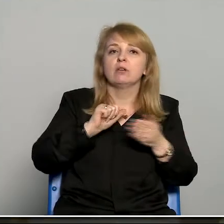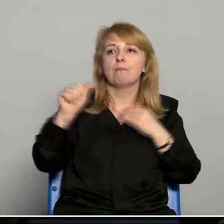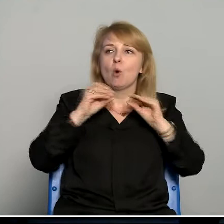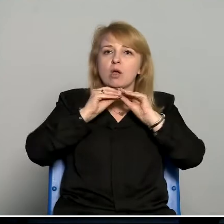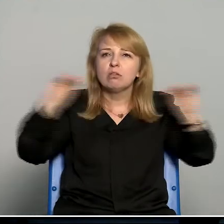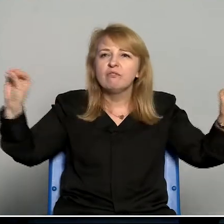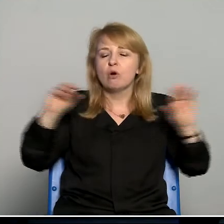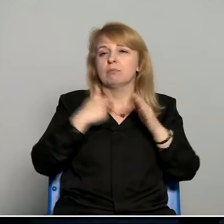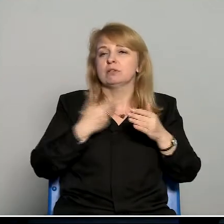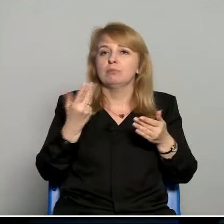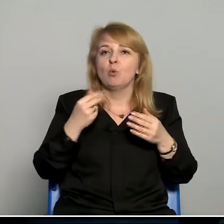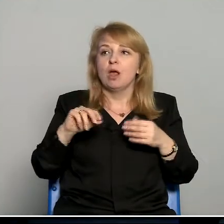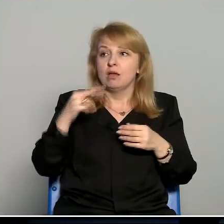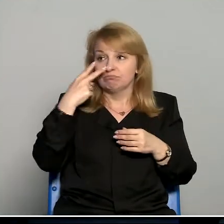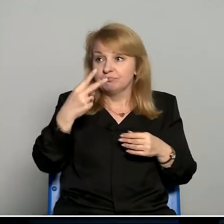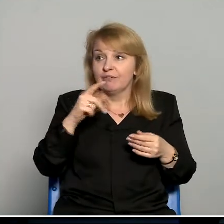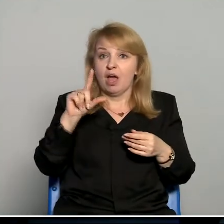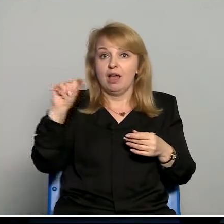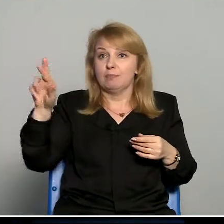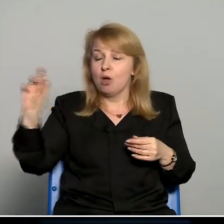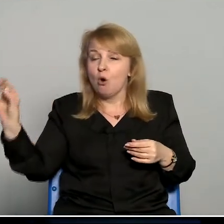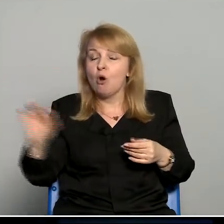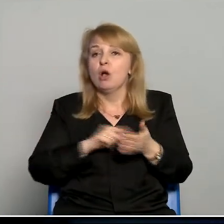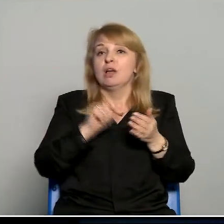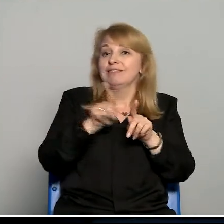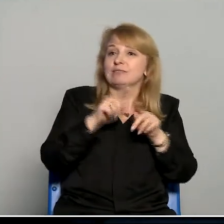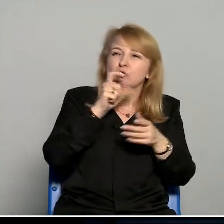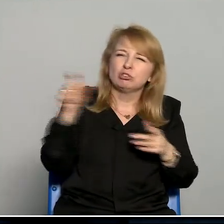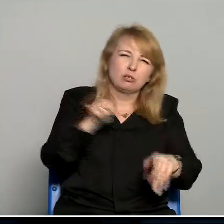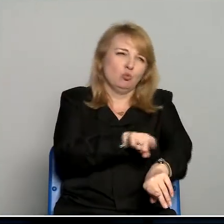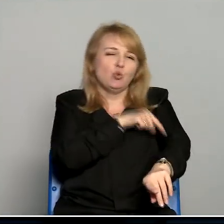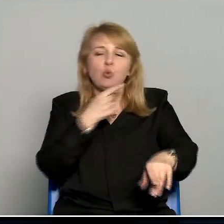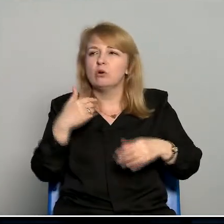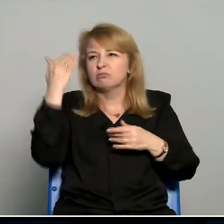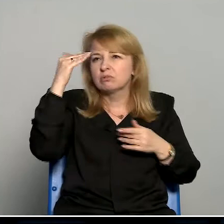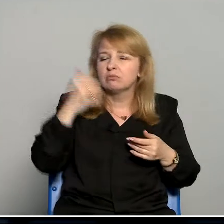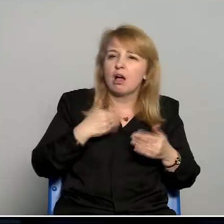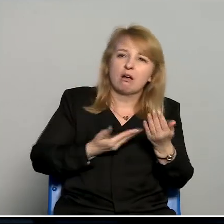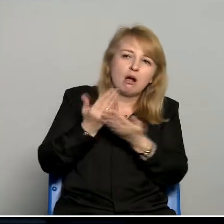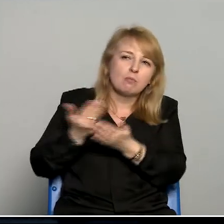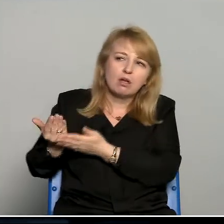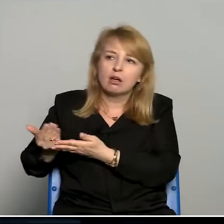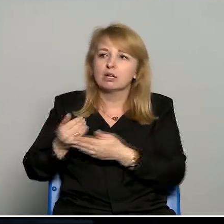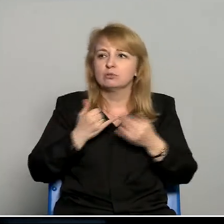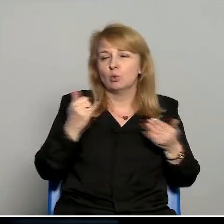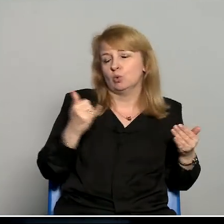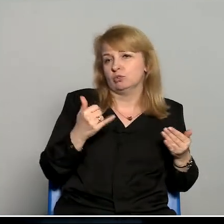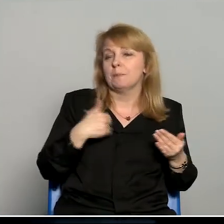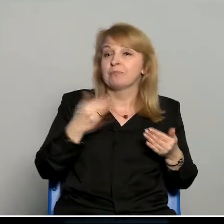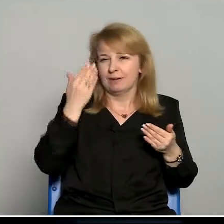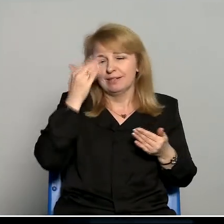rozpoznawalność marki RPO i czasochłony, skomplikowany proces aplikacji. Chcemy, żeby ta marka była lepiej